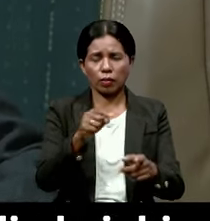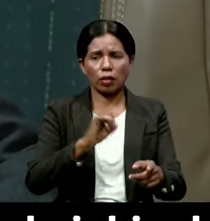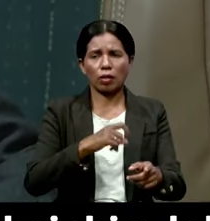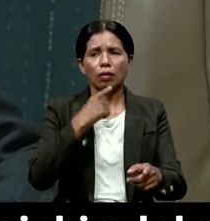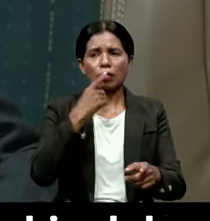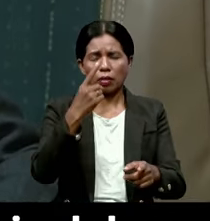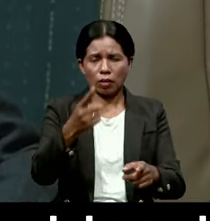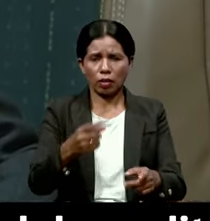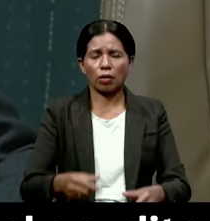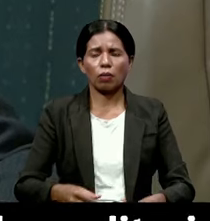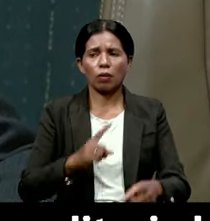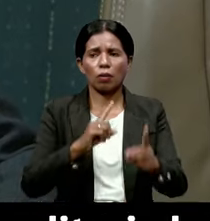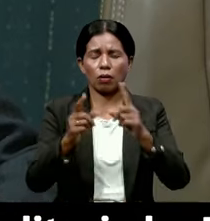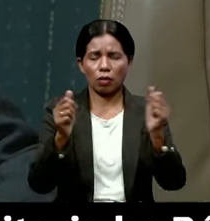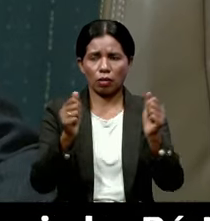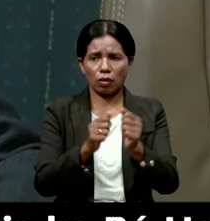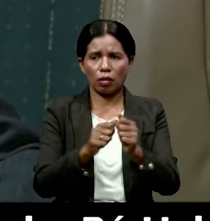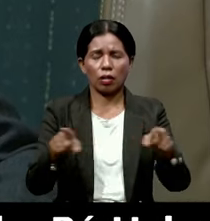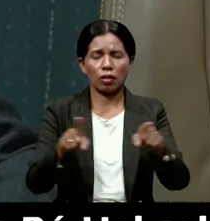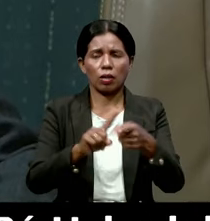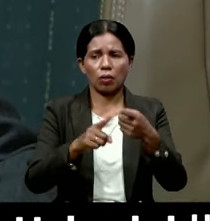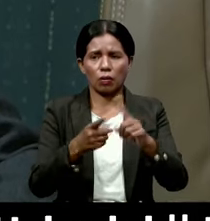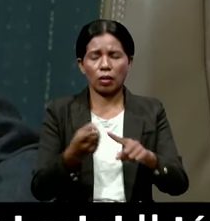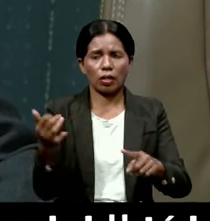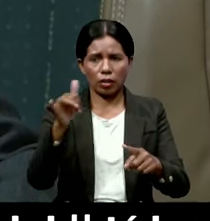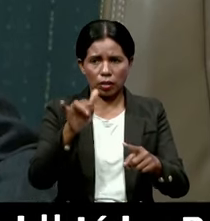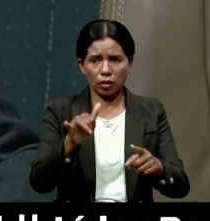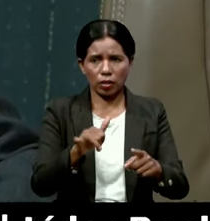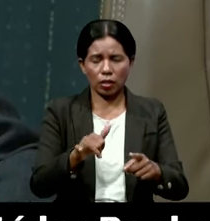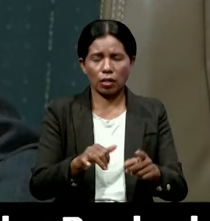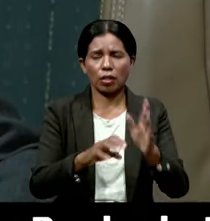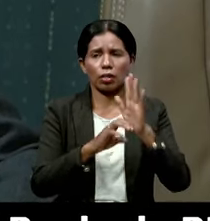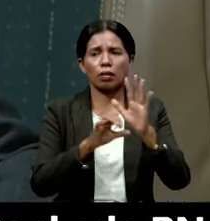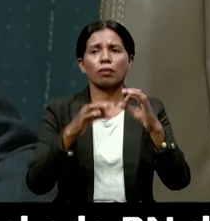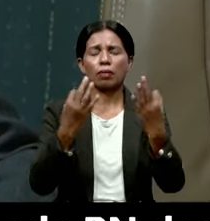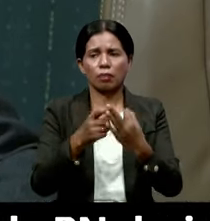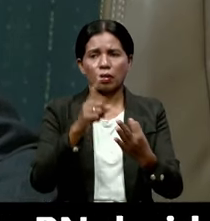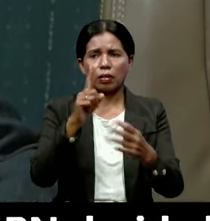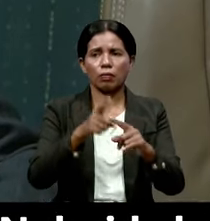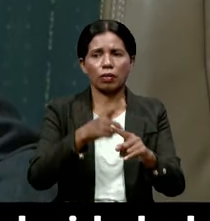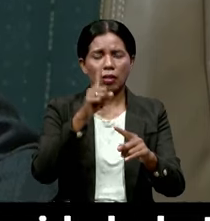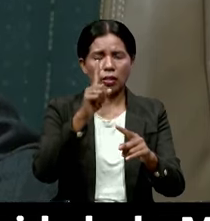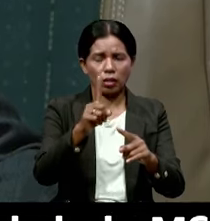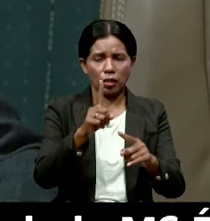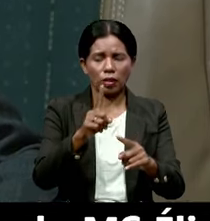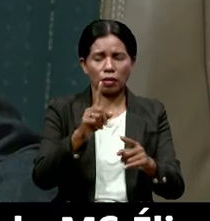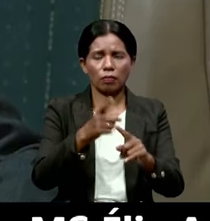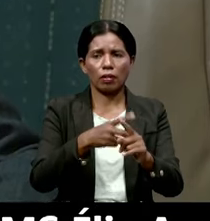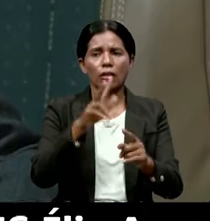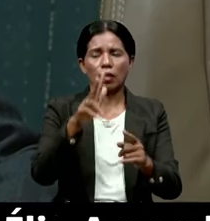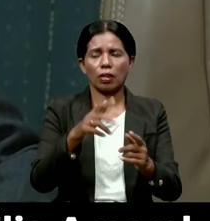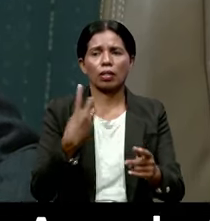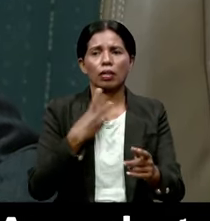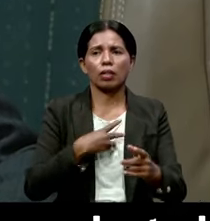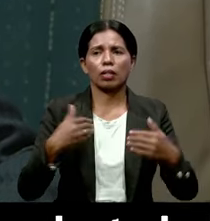ka fo a comparação ba colega Sergen. Por exemplo, ia família ida fulang ida ni han fo saku hat, Agora ita